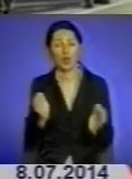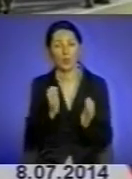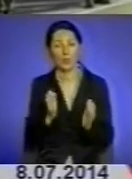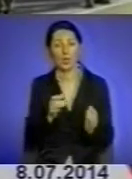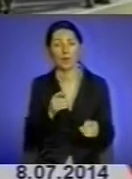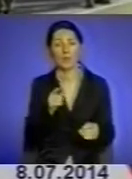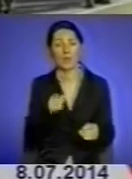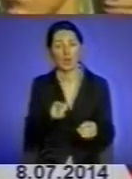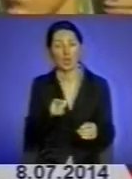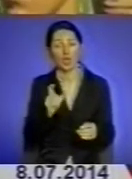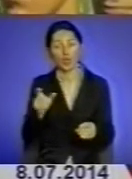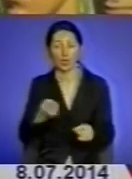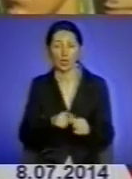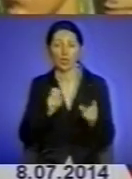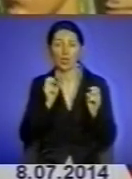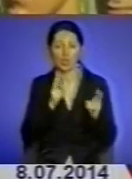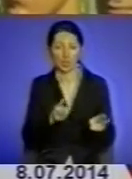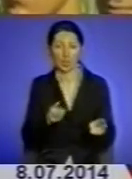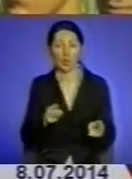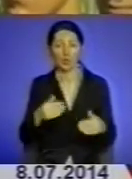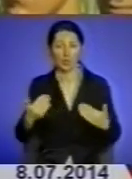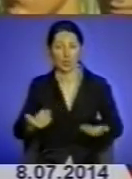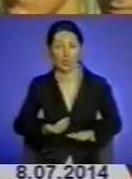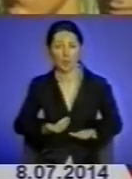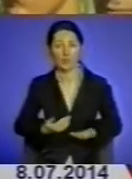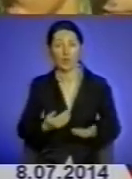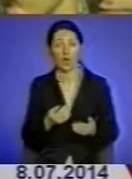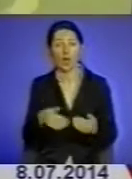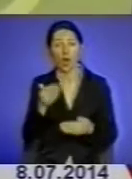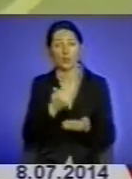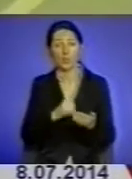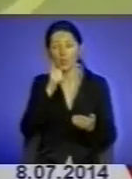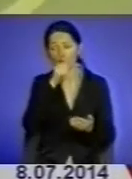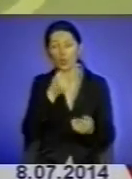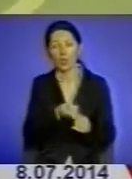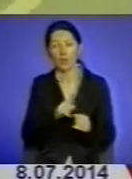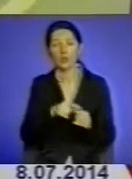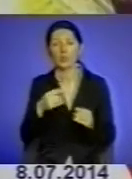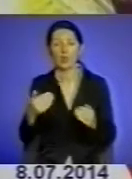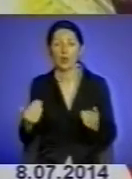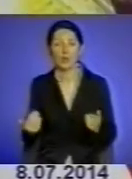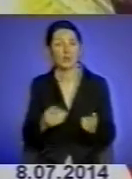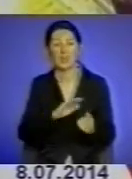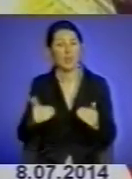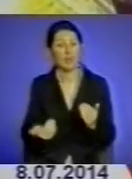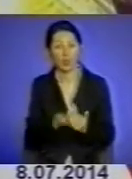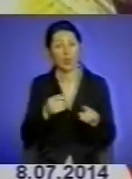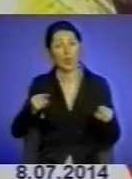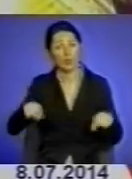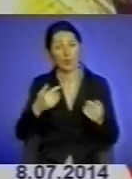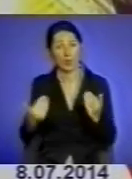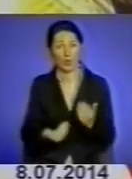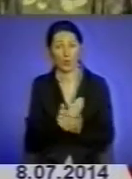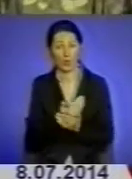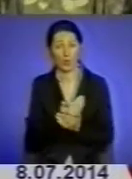капеланство як таке не відроджуємо, а створюємо по-новому, зауважує владика Нестор. Зараз використовуємо традиції капеланства інших церков,